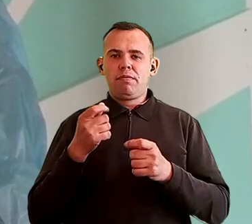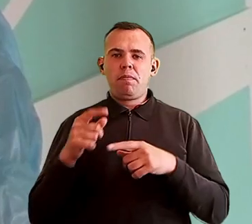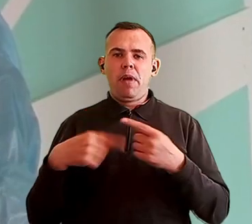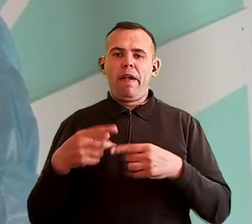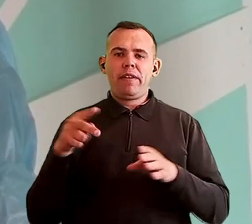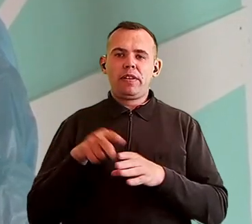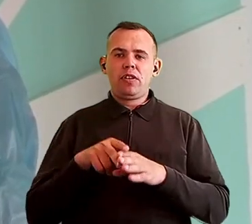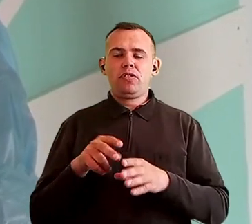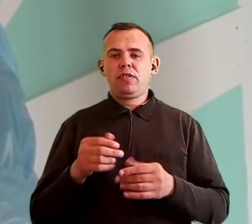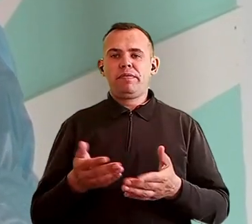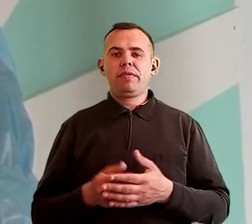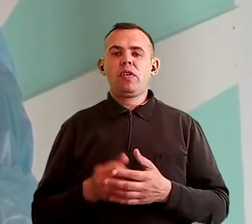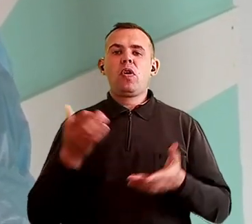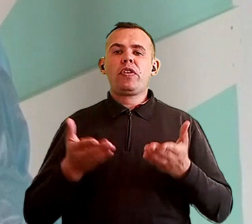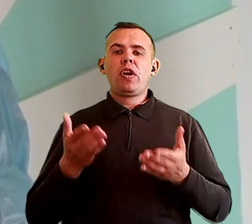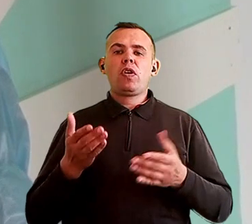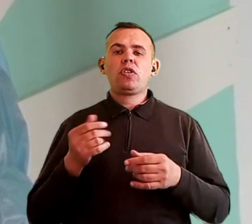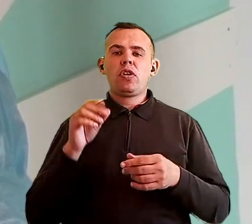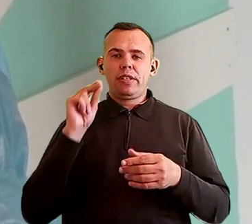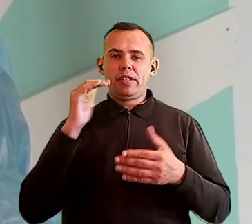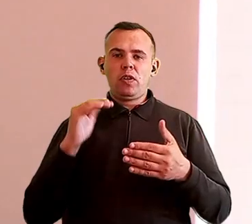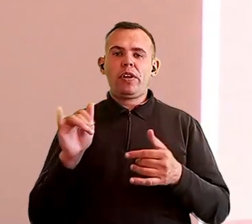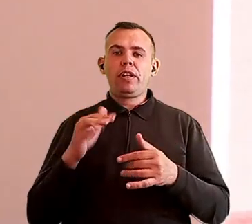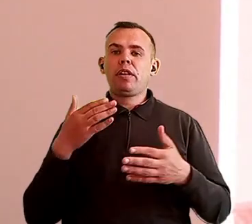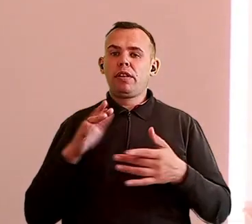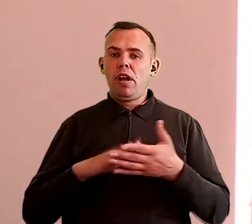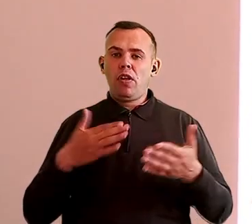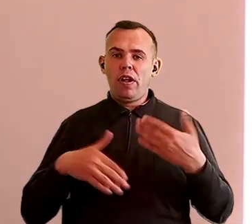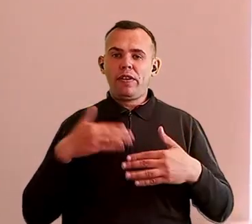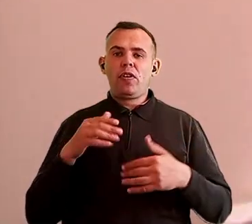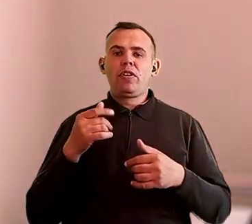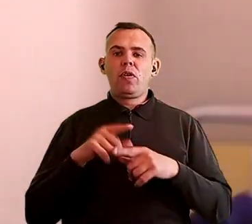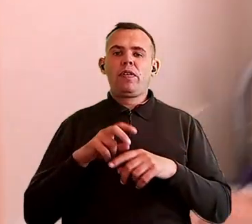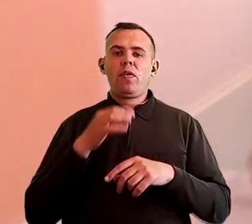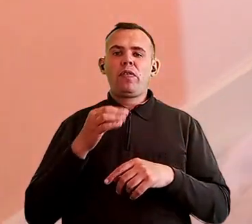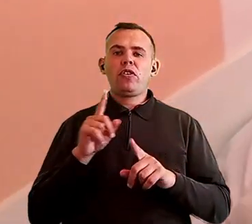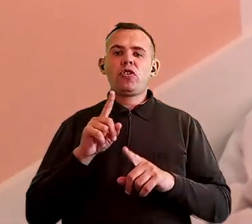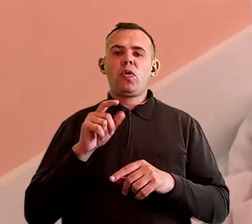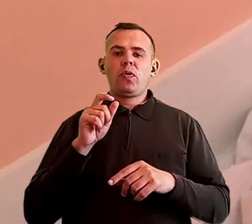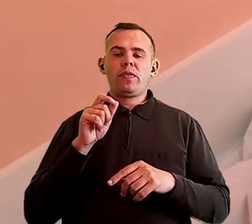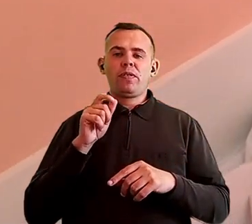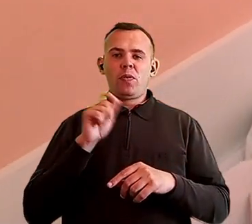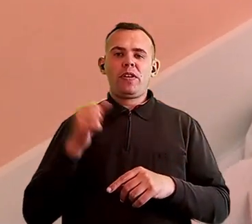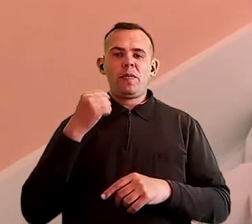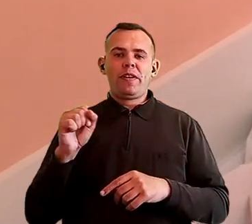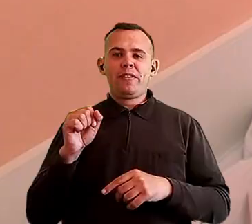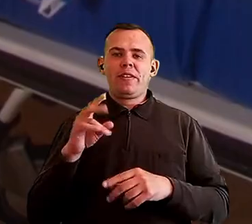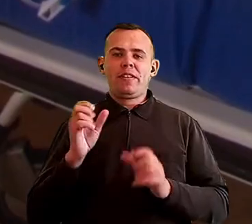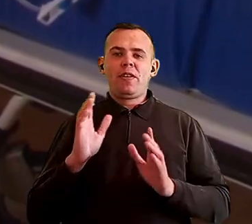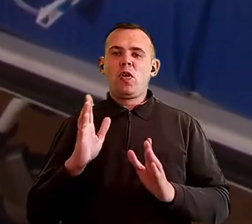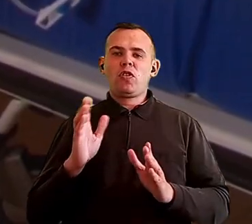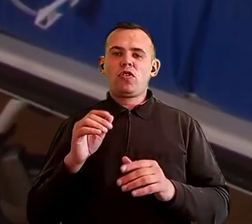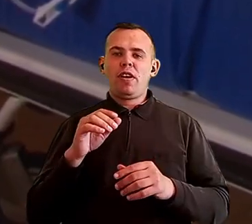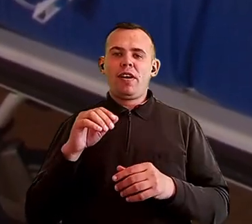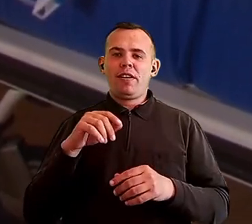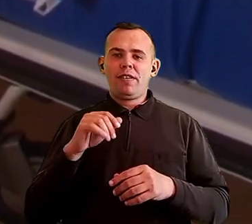нормально. Якщо статистика і надалі радуватиме, каже лікар, то вірять, що Україна переможе не лише окупантів, а й ковід.